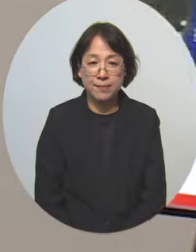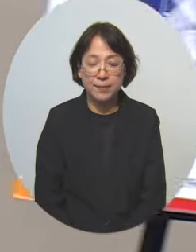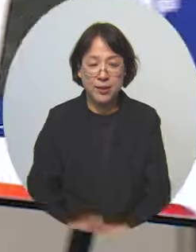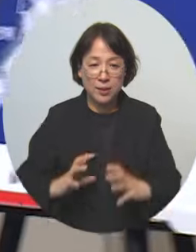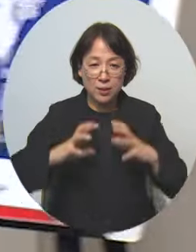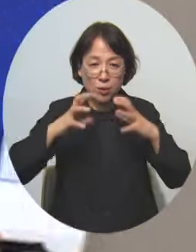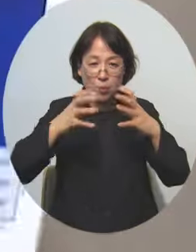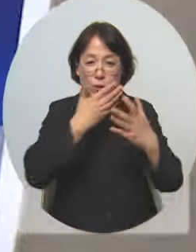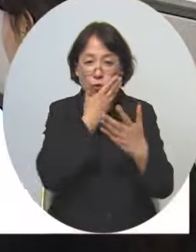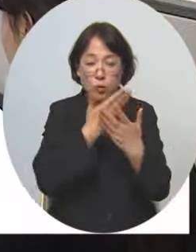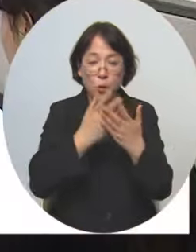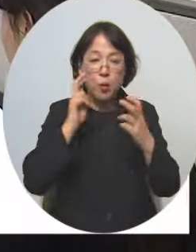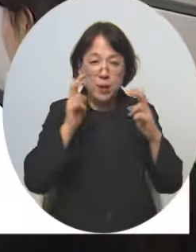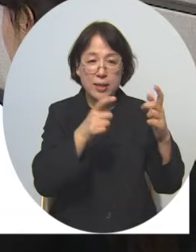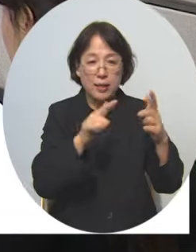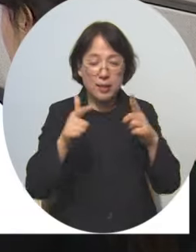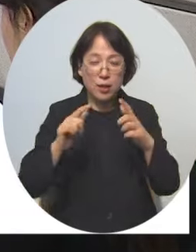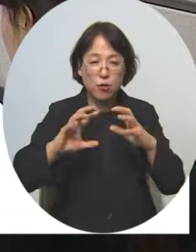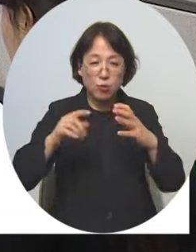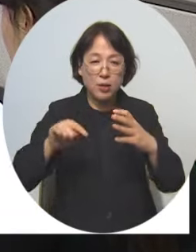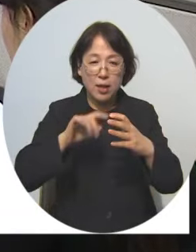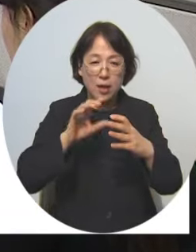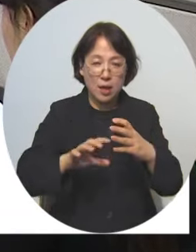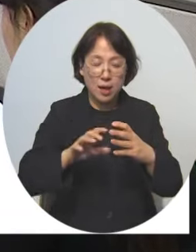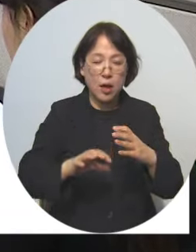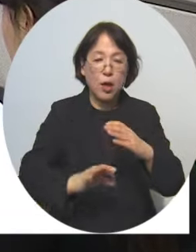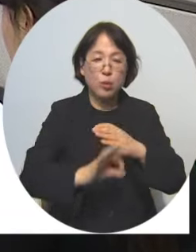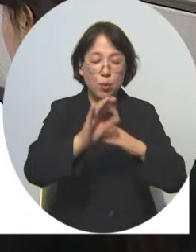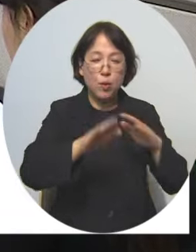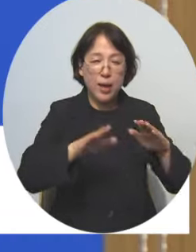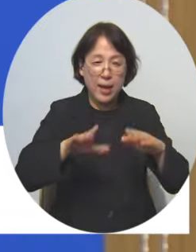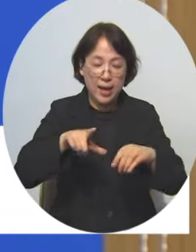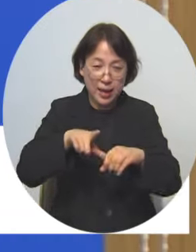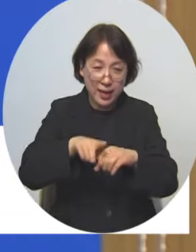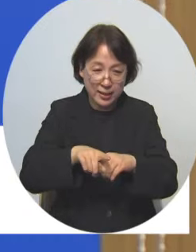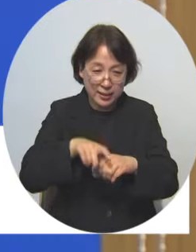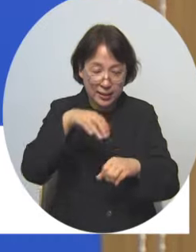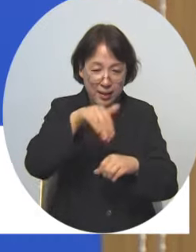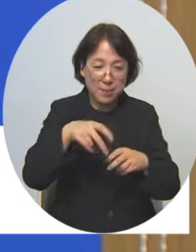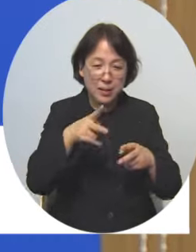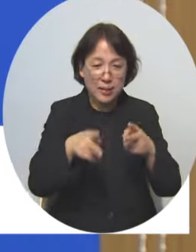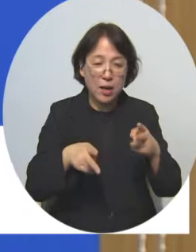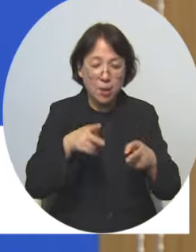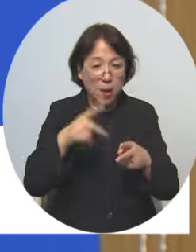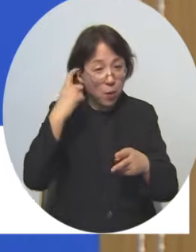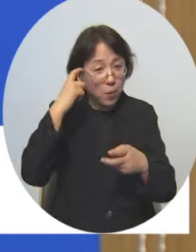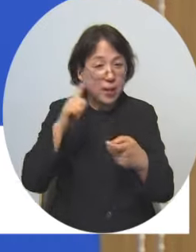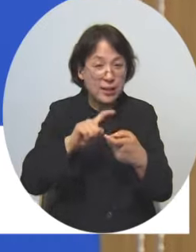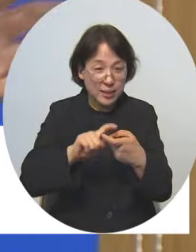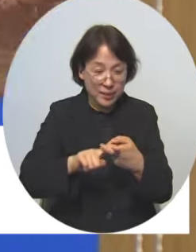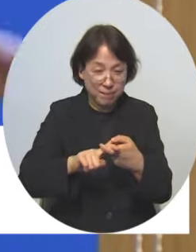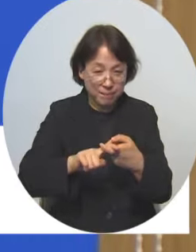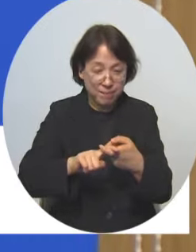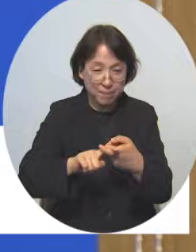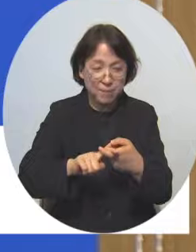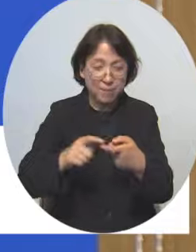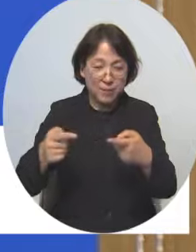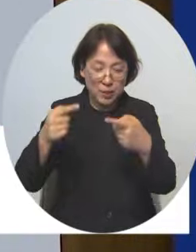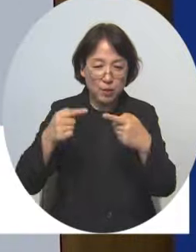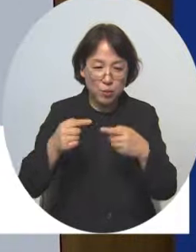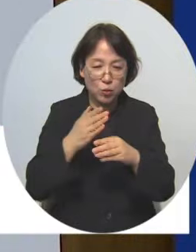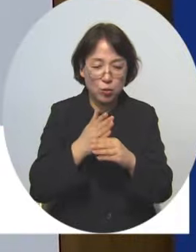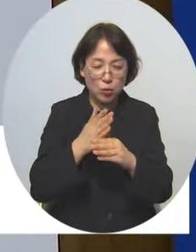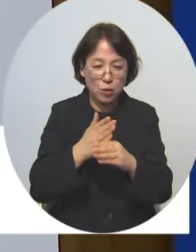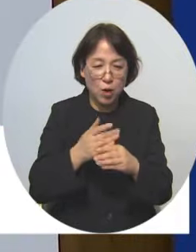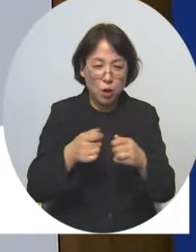글로벌 메이저 석유 기업들이 국내 동해 가스전 개발 사업에 관심을 표명하고 있는 것으로 나타났습니다. 구체적으로